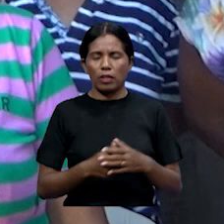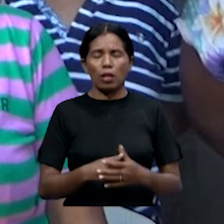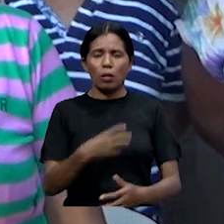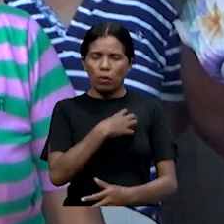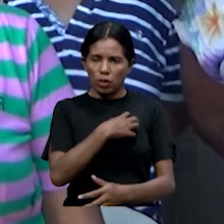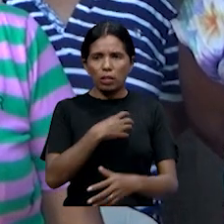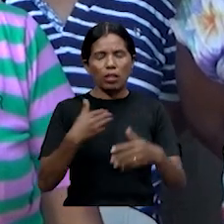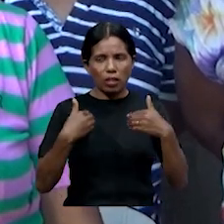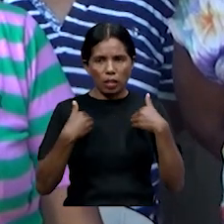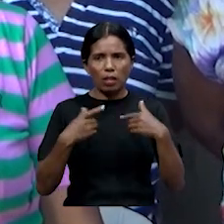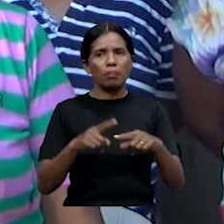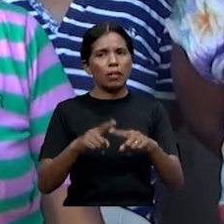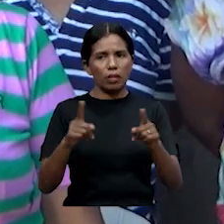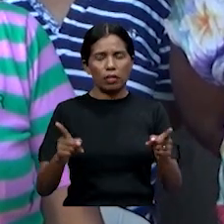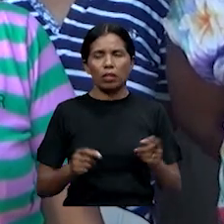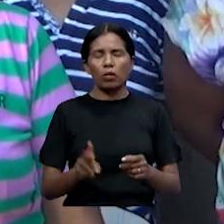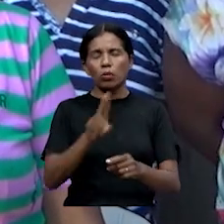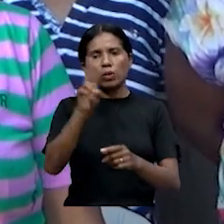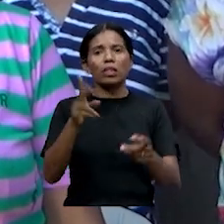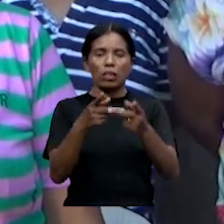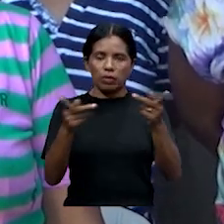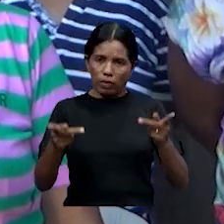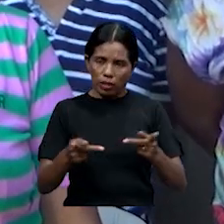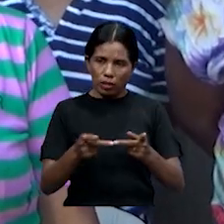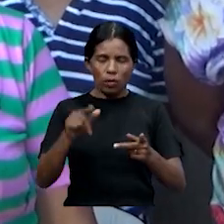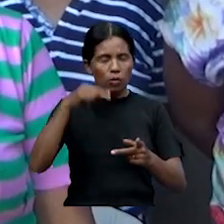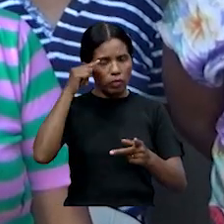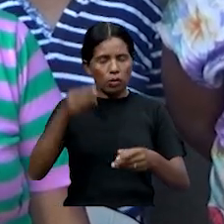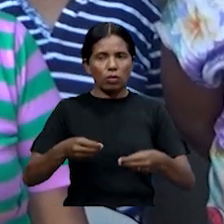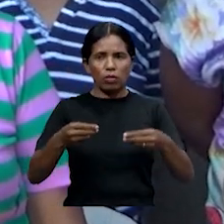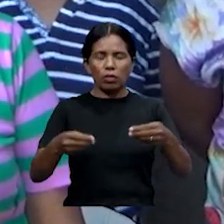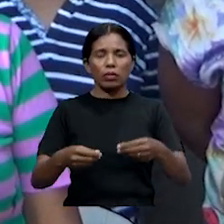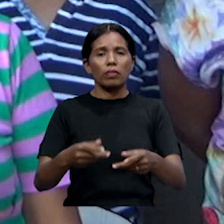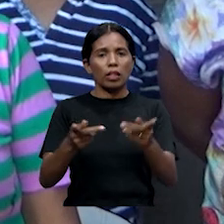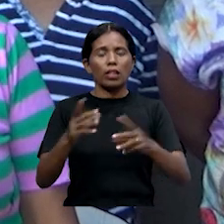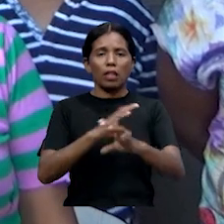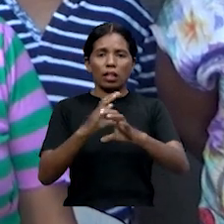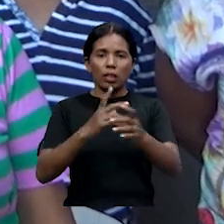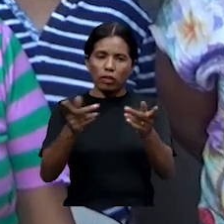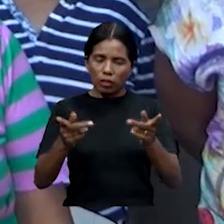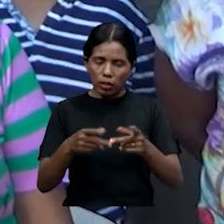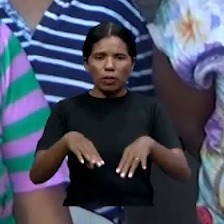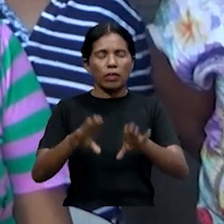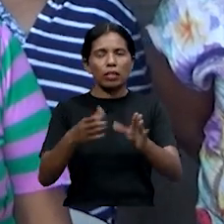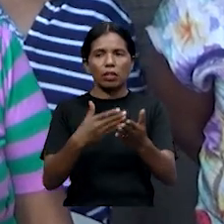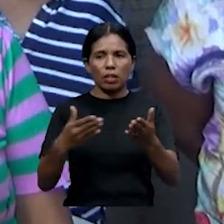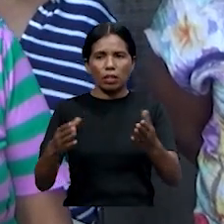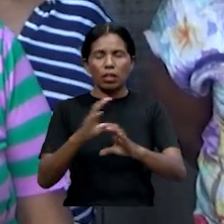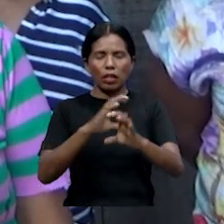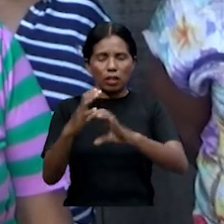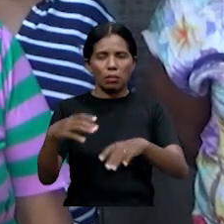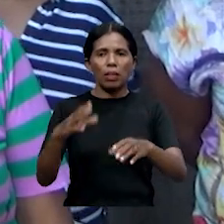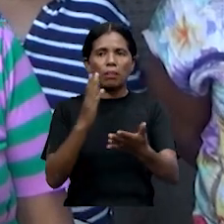ihe. Mai be, utiliza te fatin transport publik ni mbak fan sang, itu pas kereta motor mai para atau hari amna